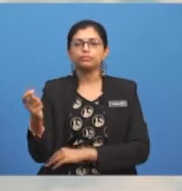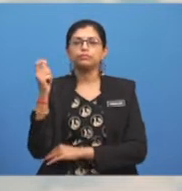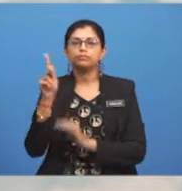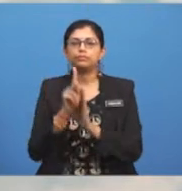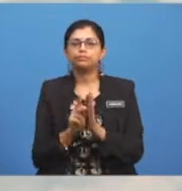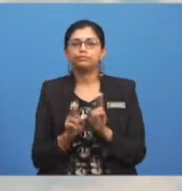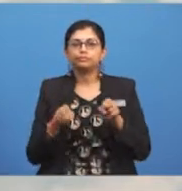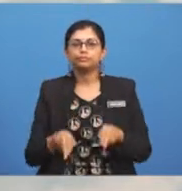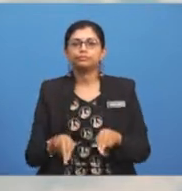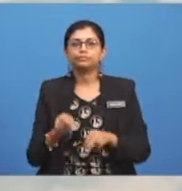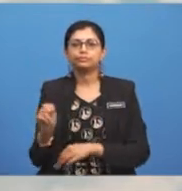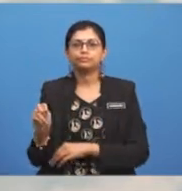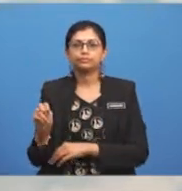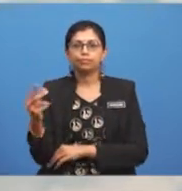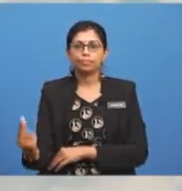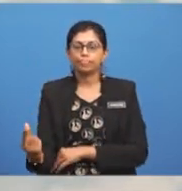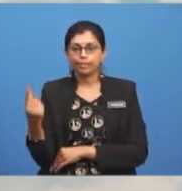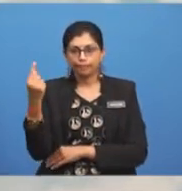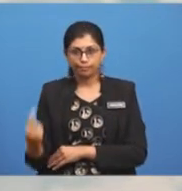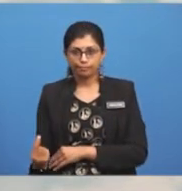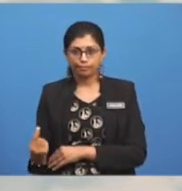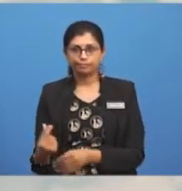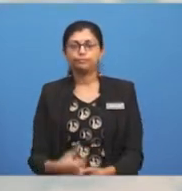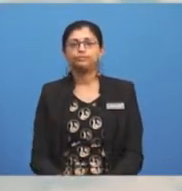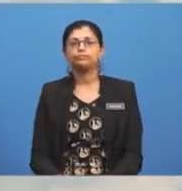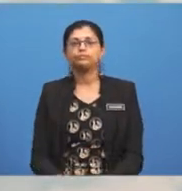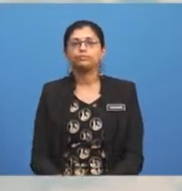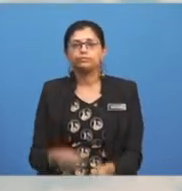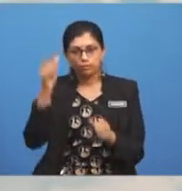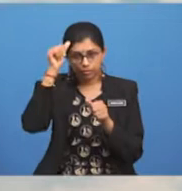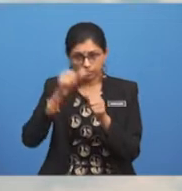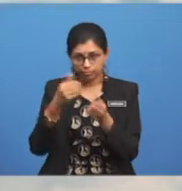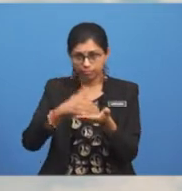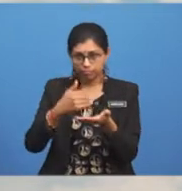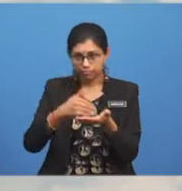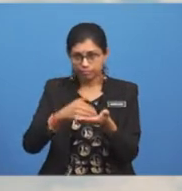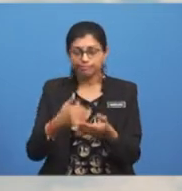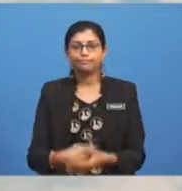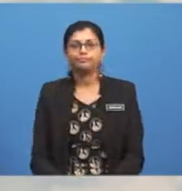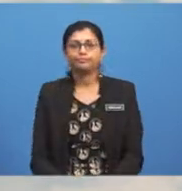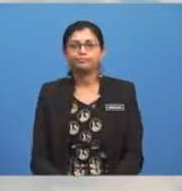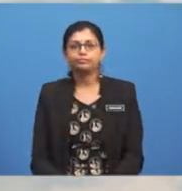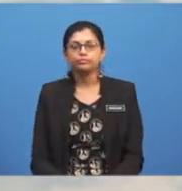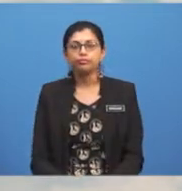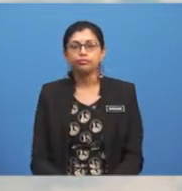tenaga keupayaan graviti. Ha, masih ingat tak lagi tentang tenaga?